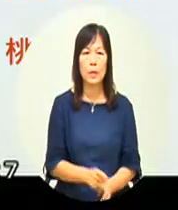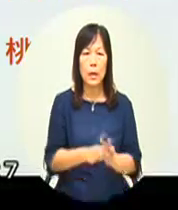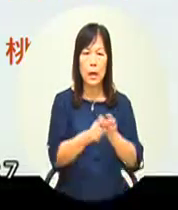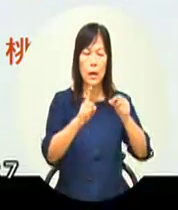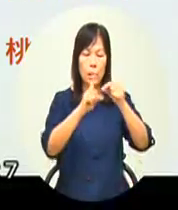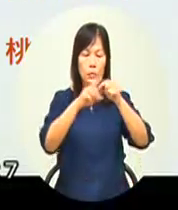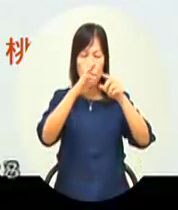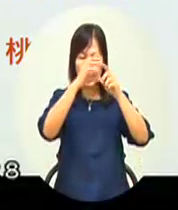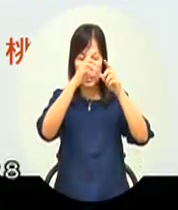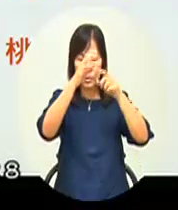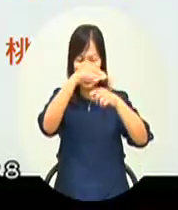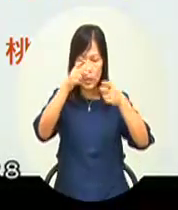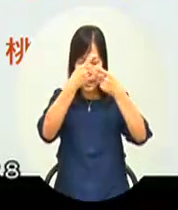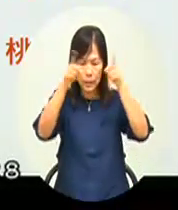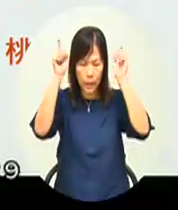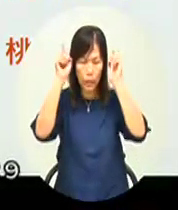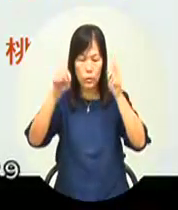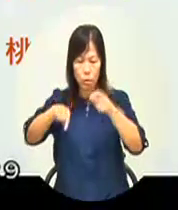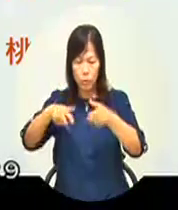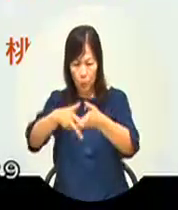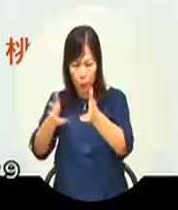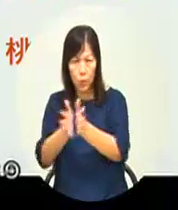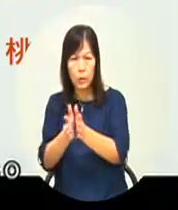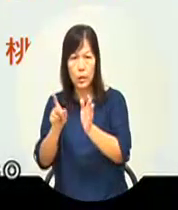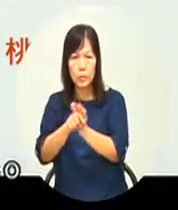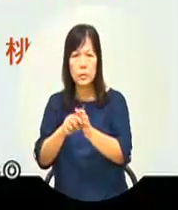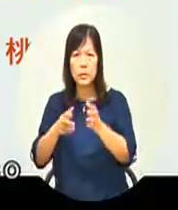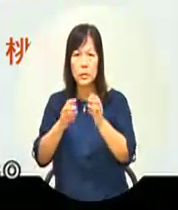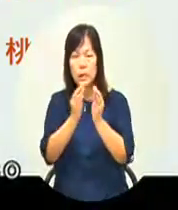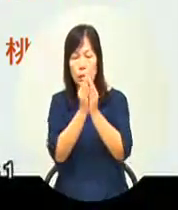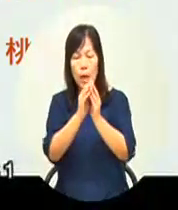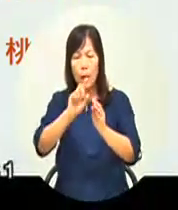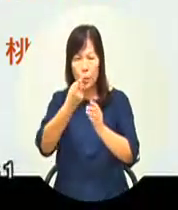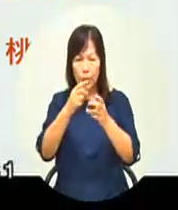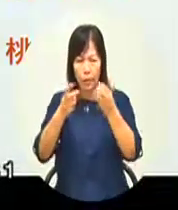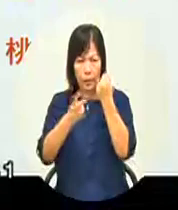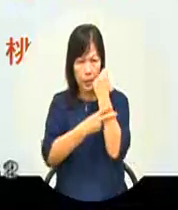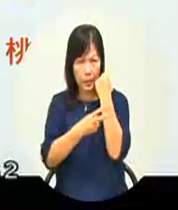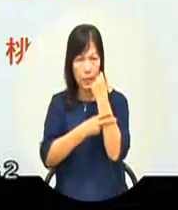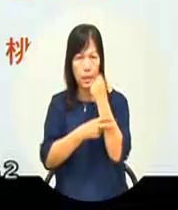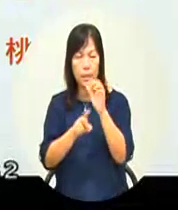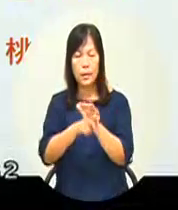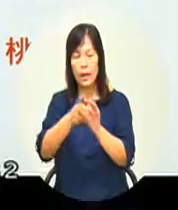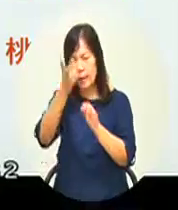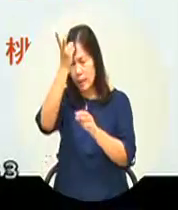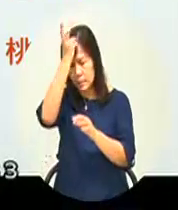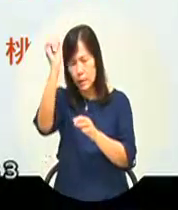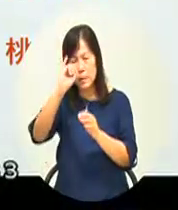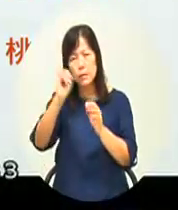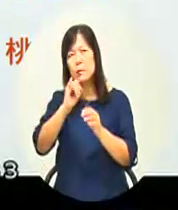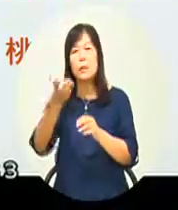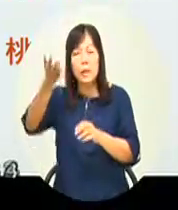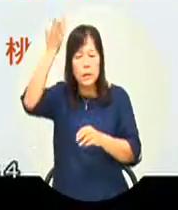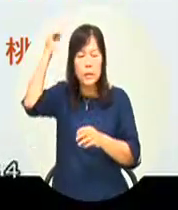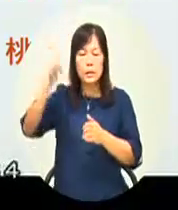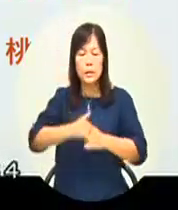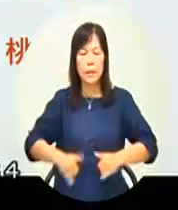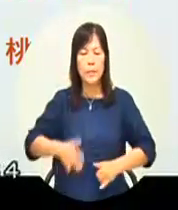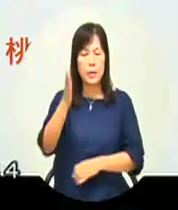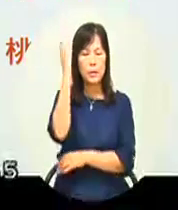看到左边有个部落哈，那就是桃园里。曾局长在民政。局长